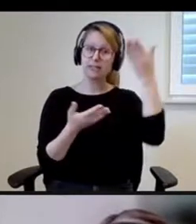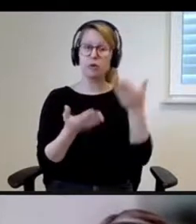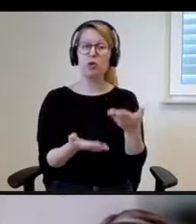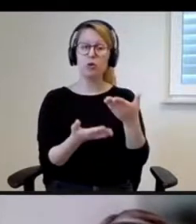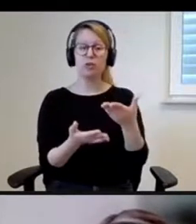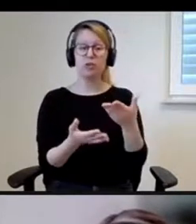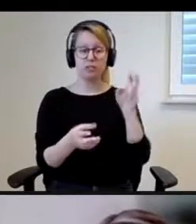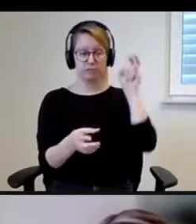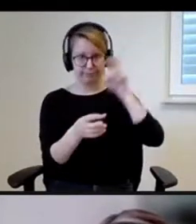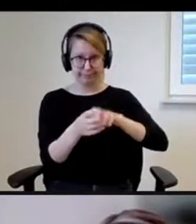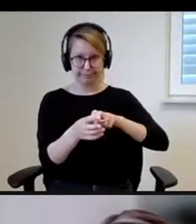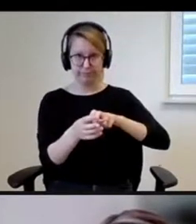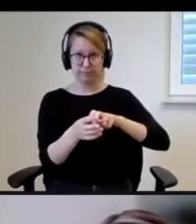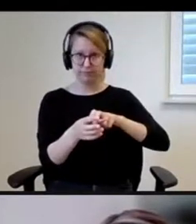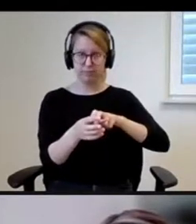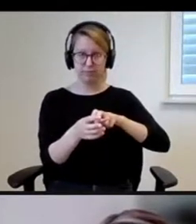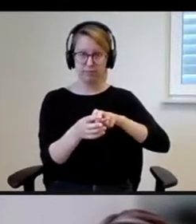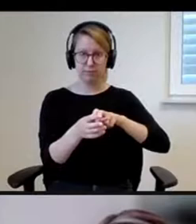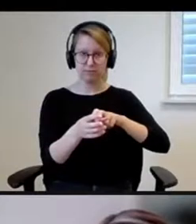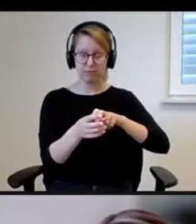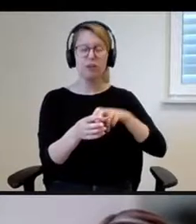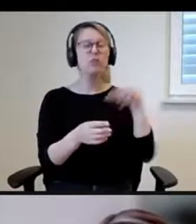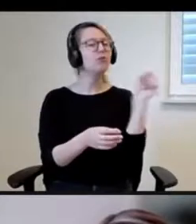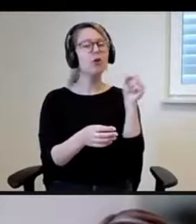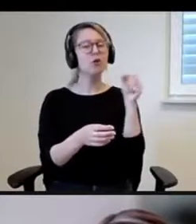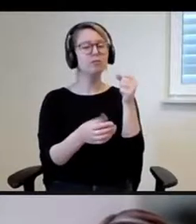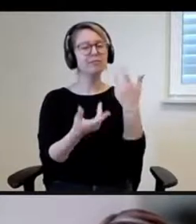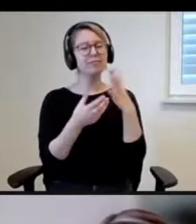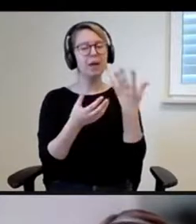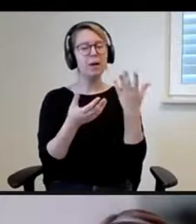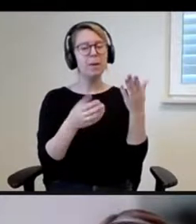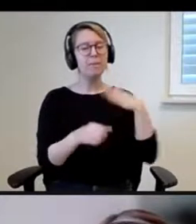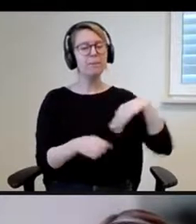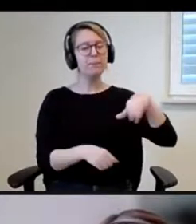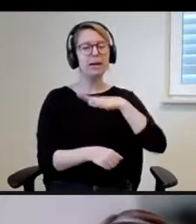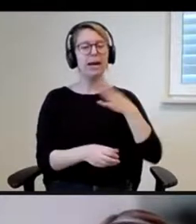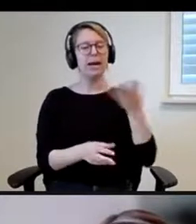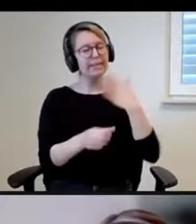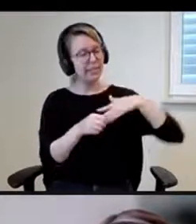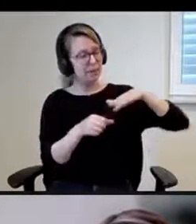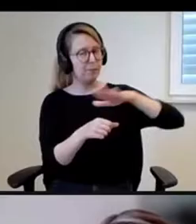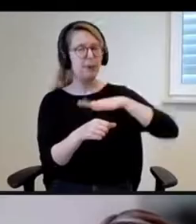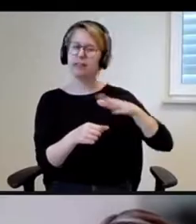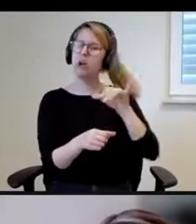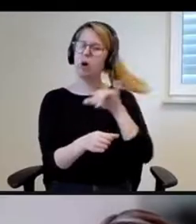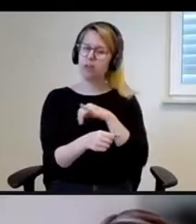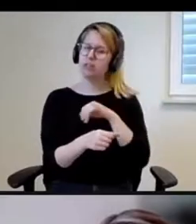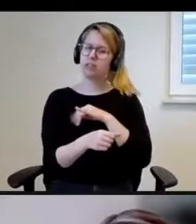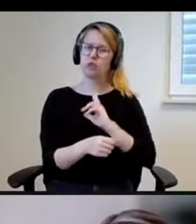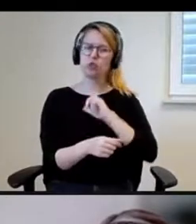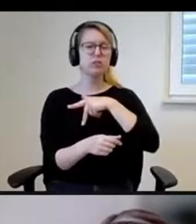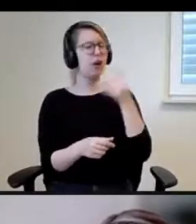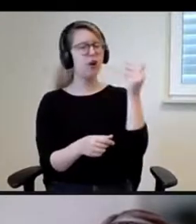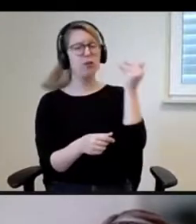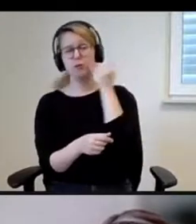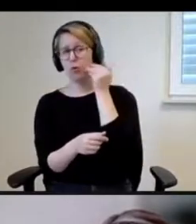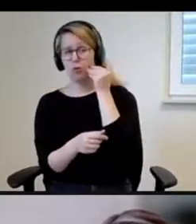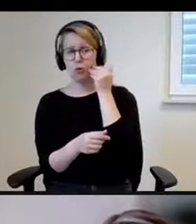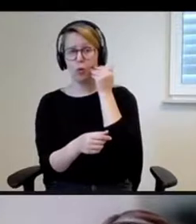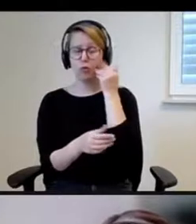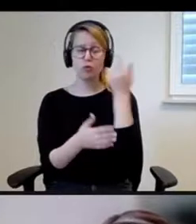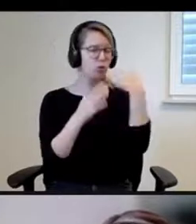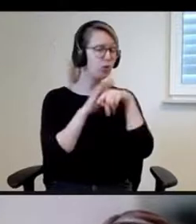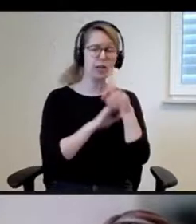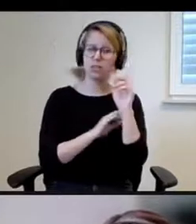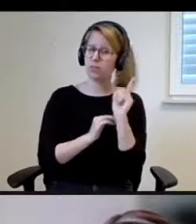als vom kommunalen Niveau, weil da geht es dann nur auch Sozialwohnungen, die accessibel sind. Also